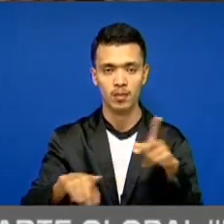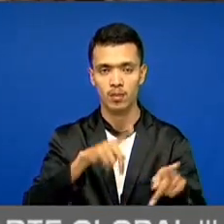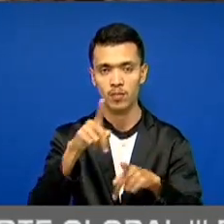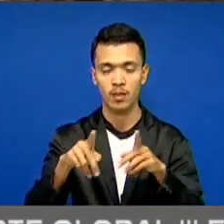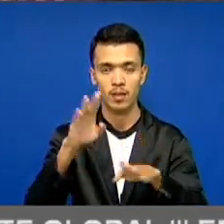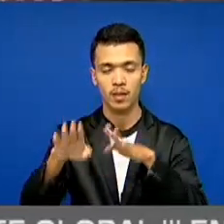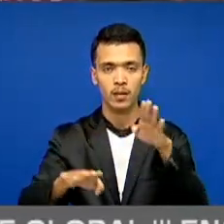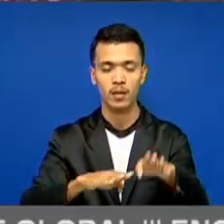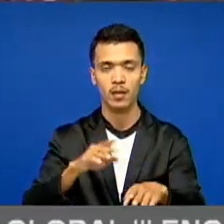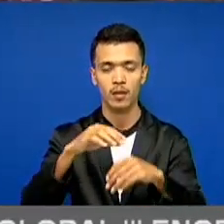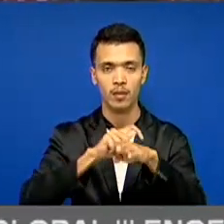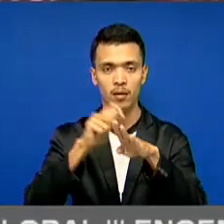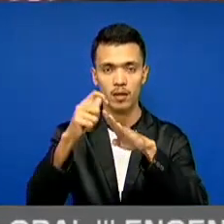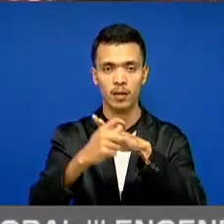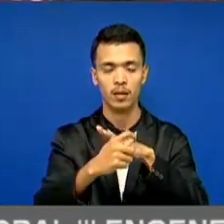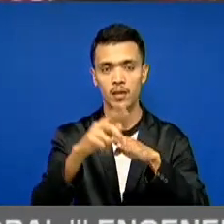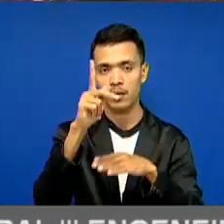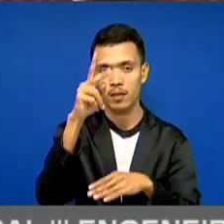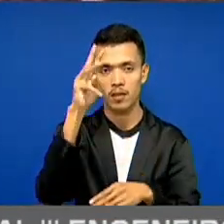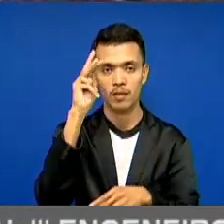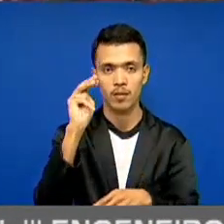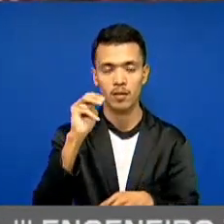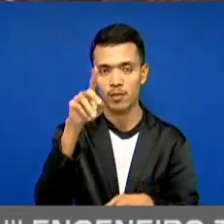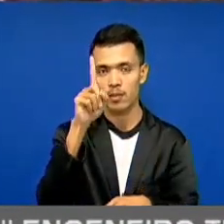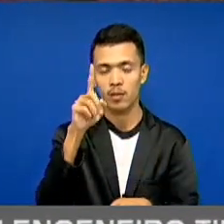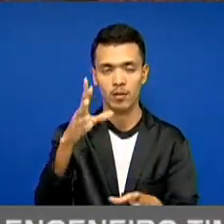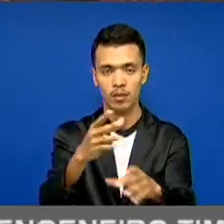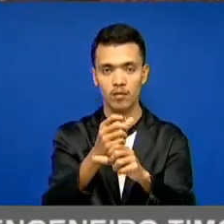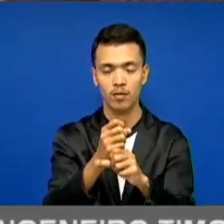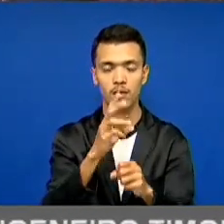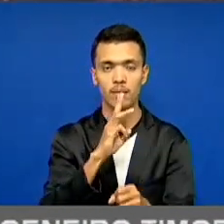ain kilometru ida ho di Bakurube. Husi Baukau Pedro de Almeida, Bayer Teteli.